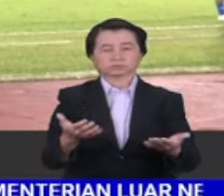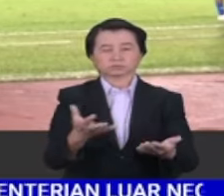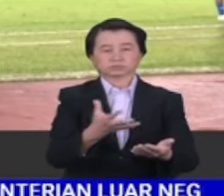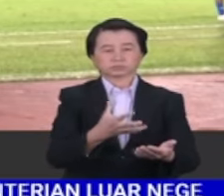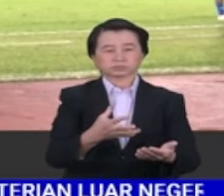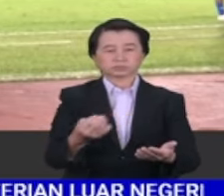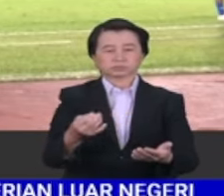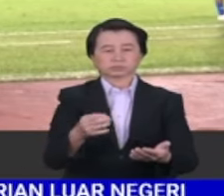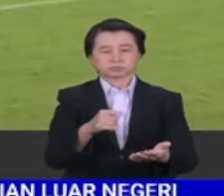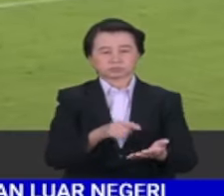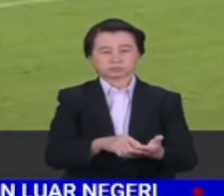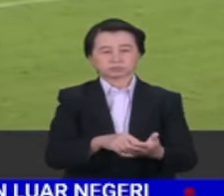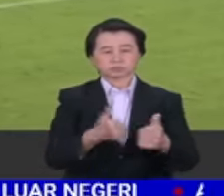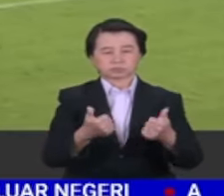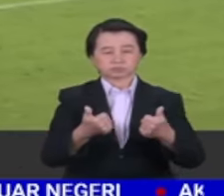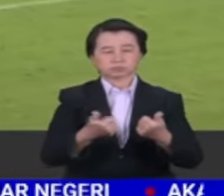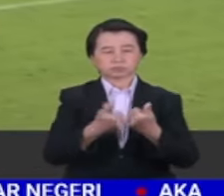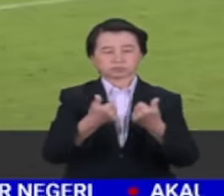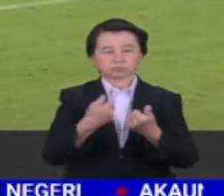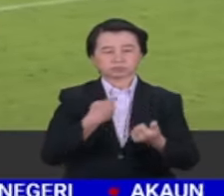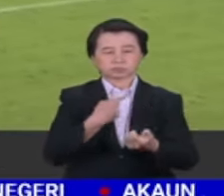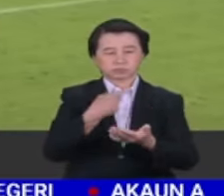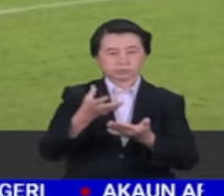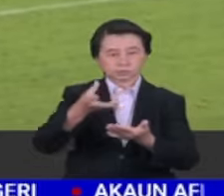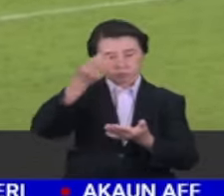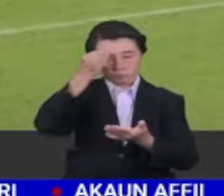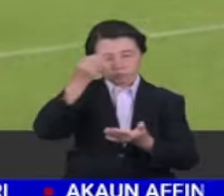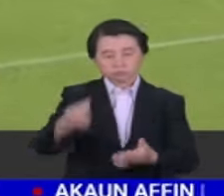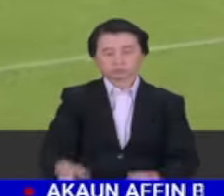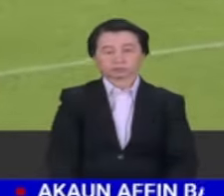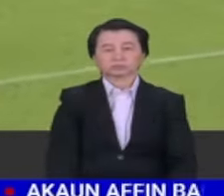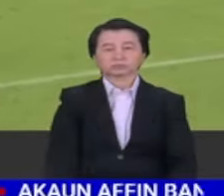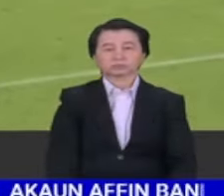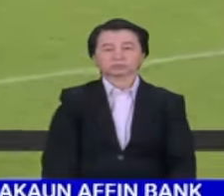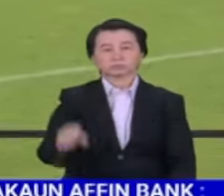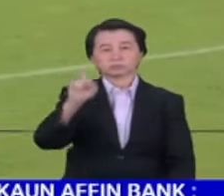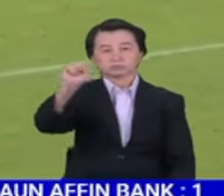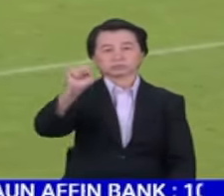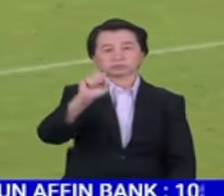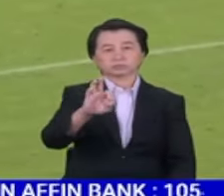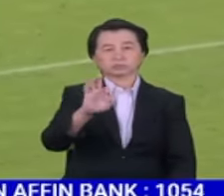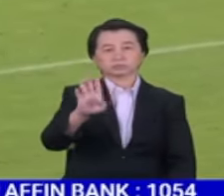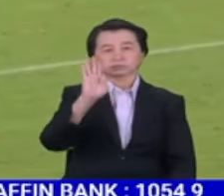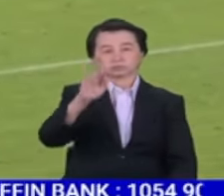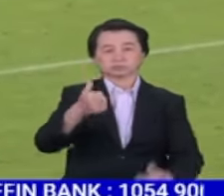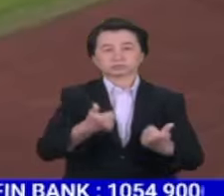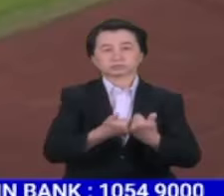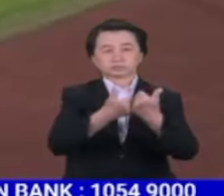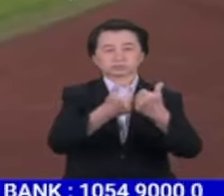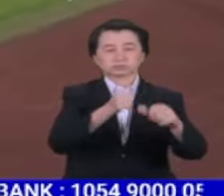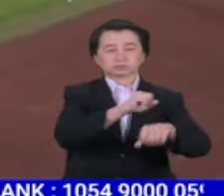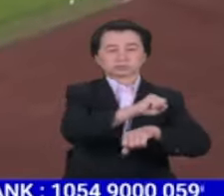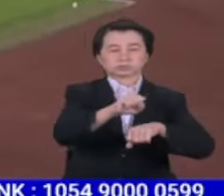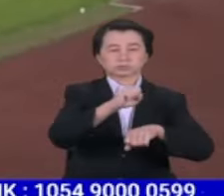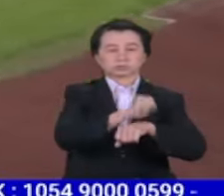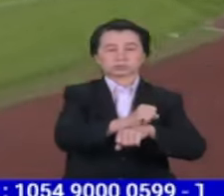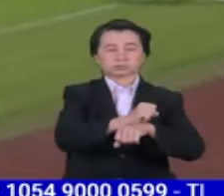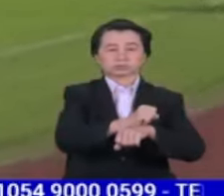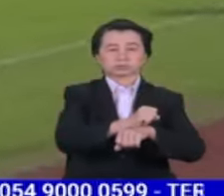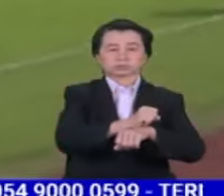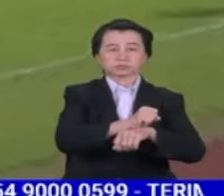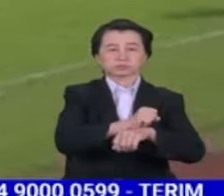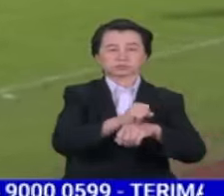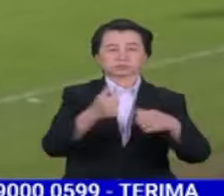eee baju a good much for Wheel learn Saba FC akan menentang Club Singapura Champions